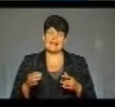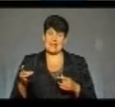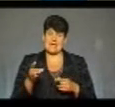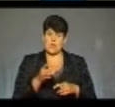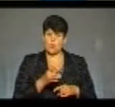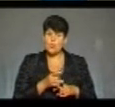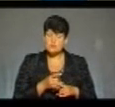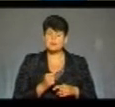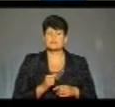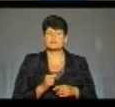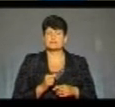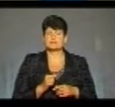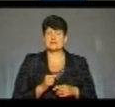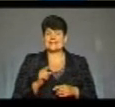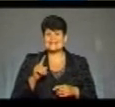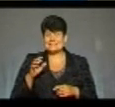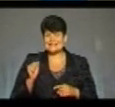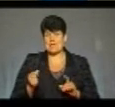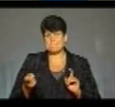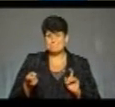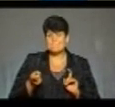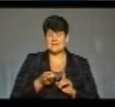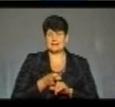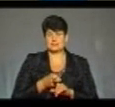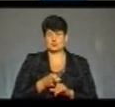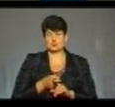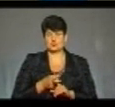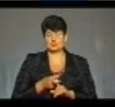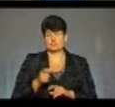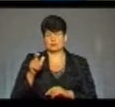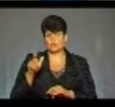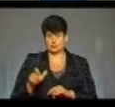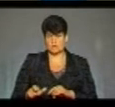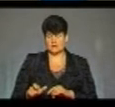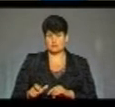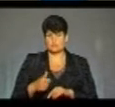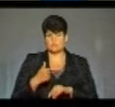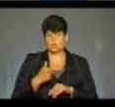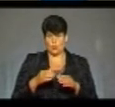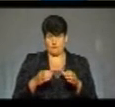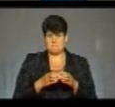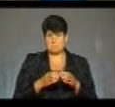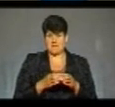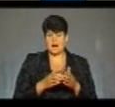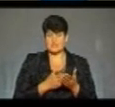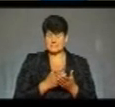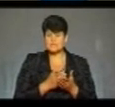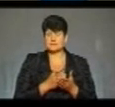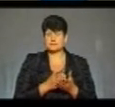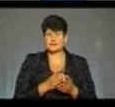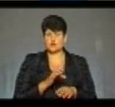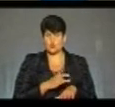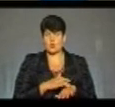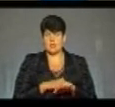регіонів, відповідно, за приналежністю кандидата до провідної партії, саме